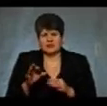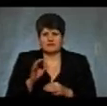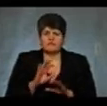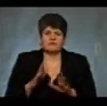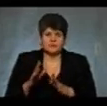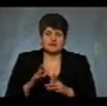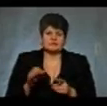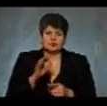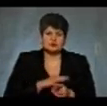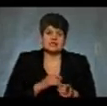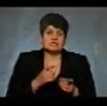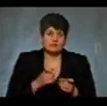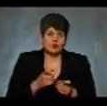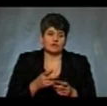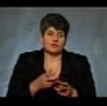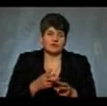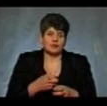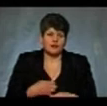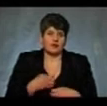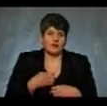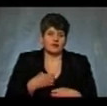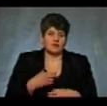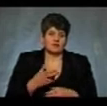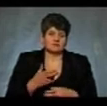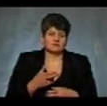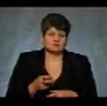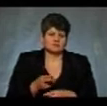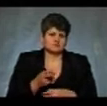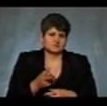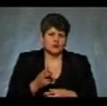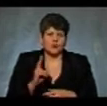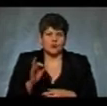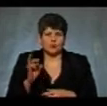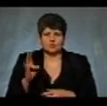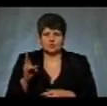застосування зброї, коли лякали десь конкурентів, лякали якихось